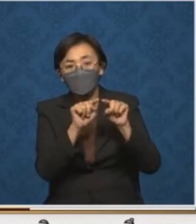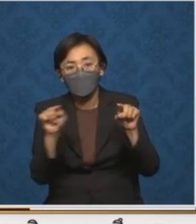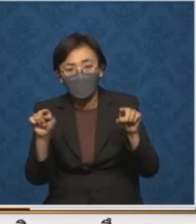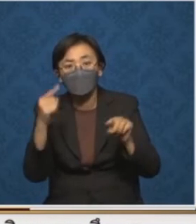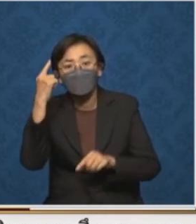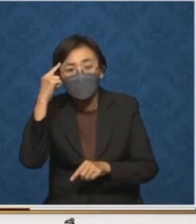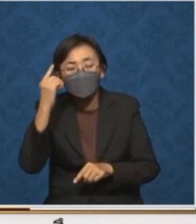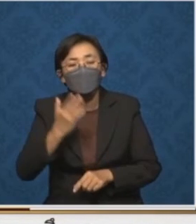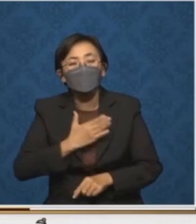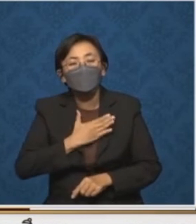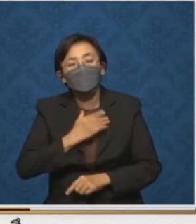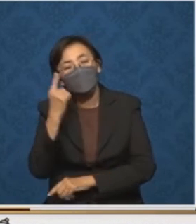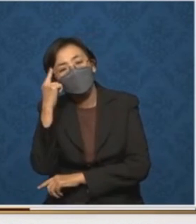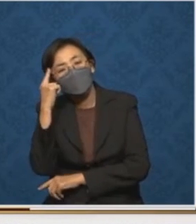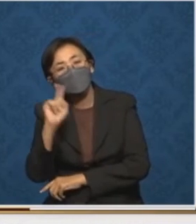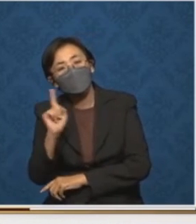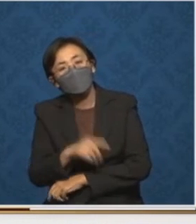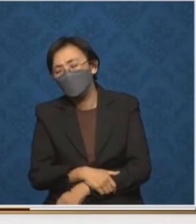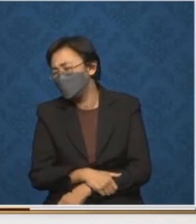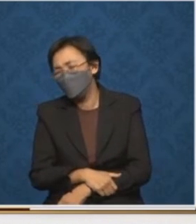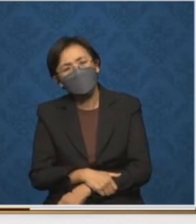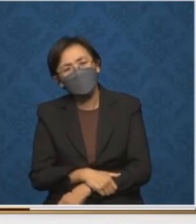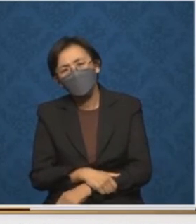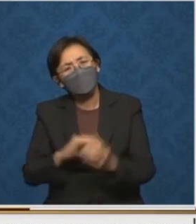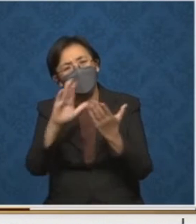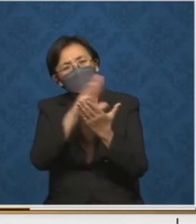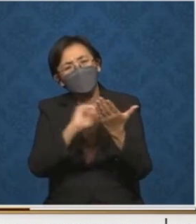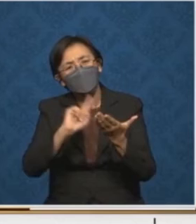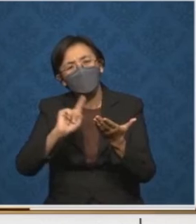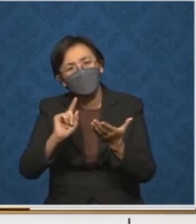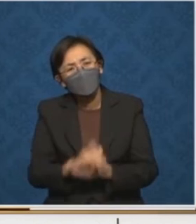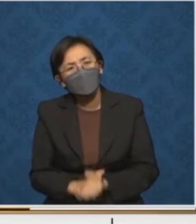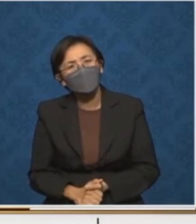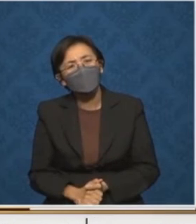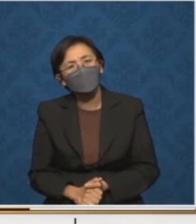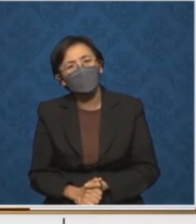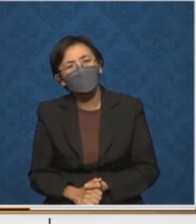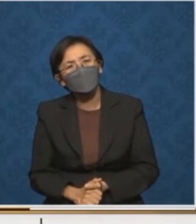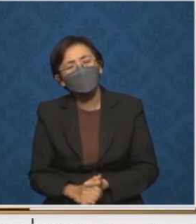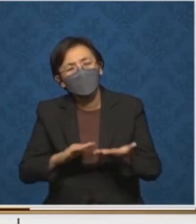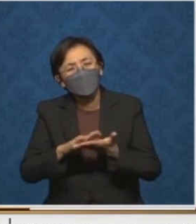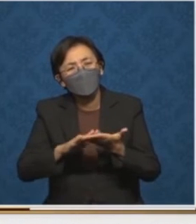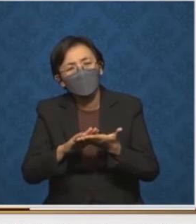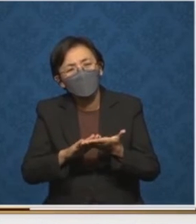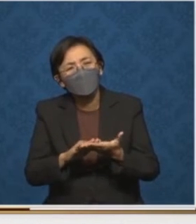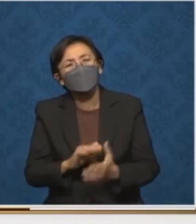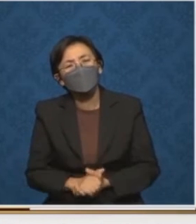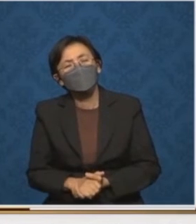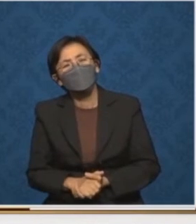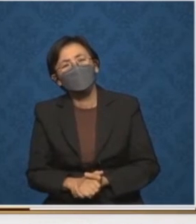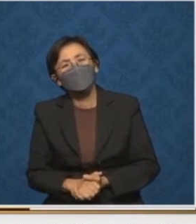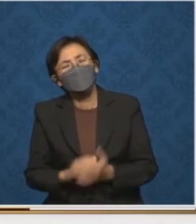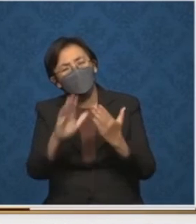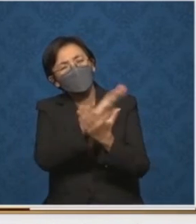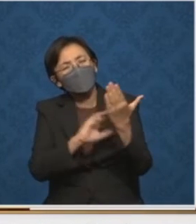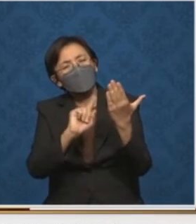ิลิตรี มีเหอฮะ บุรุณดี เวลารุส เติร์สเมนิส